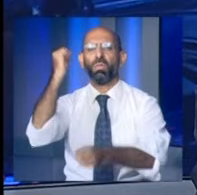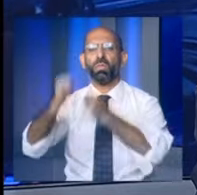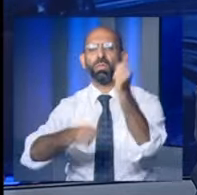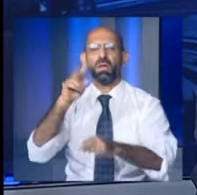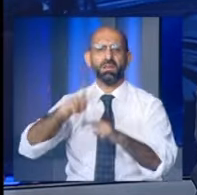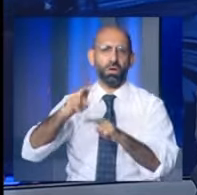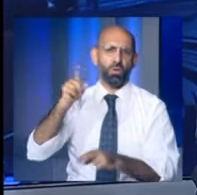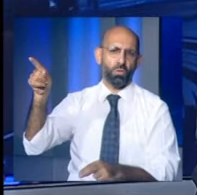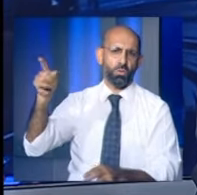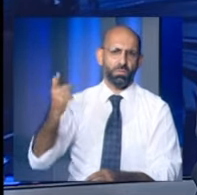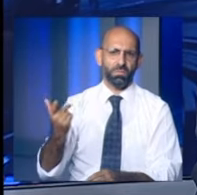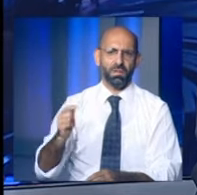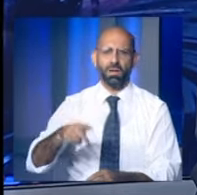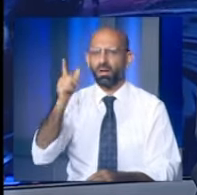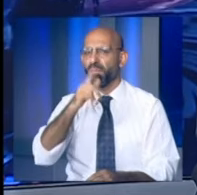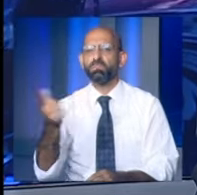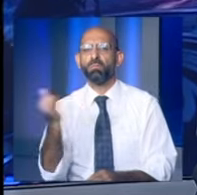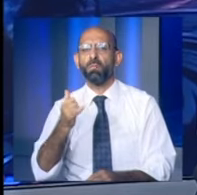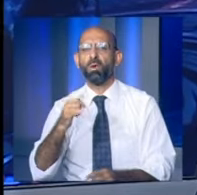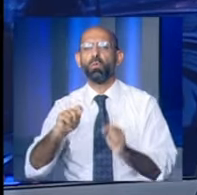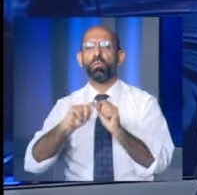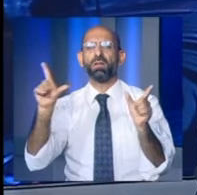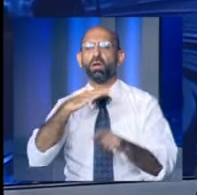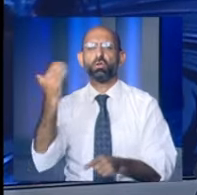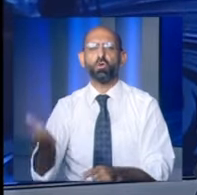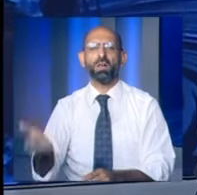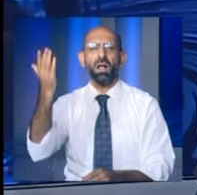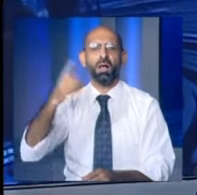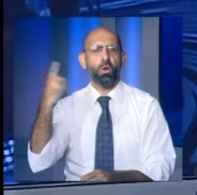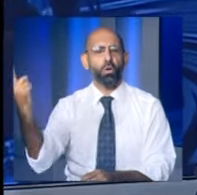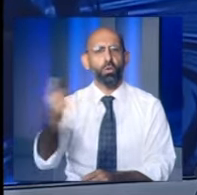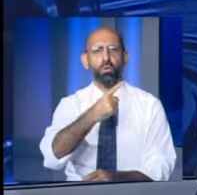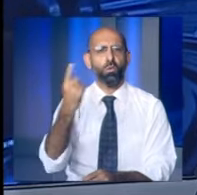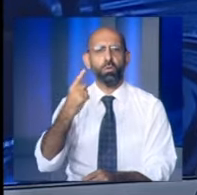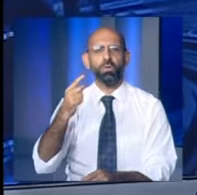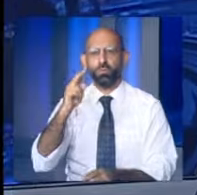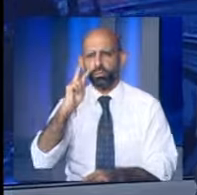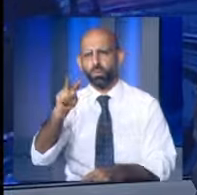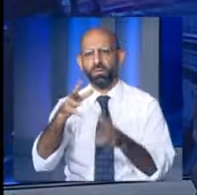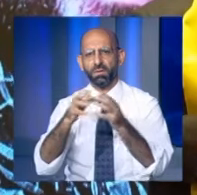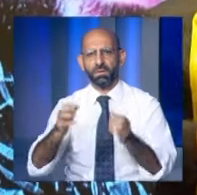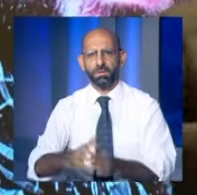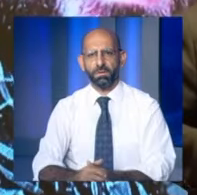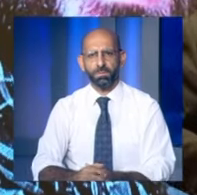وعلى المدنيين في كل مكان. مواقف مماثلة في تأبين شهداء أطلقها الحاج حسن وفياض وفنيش.